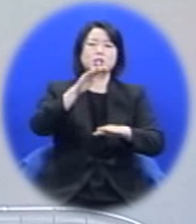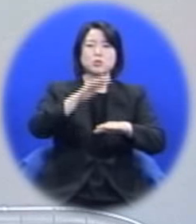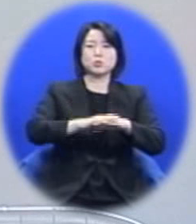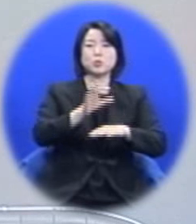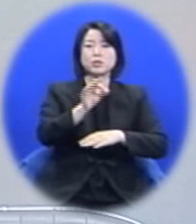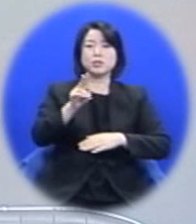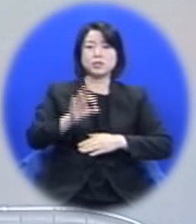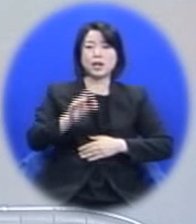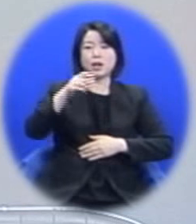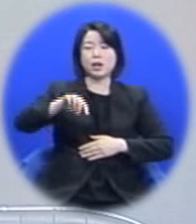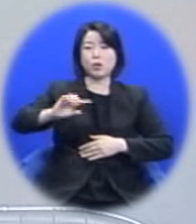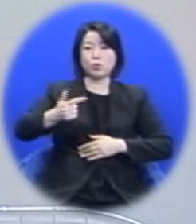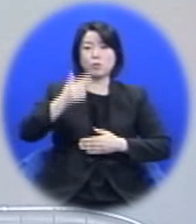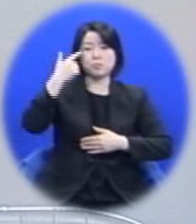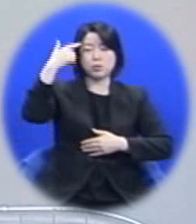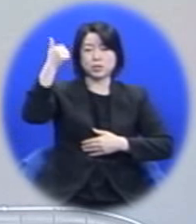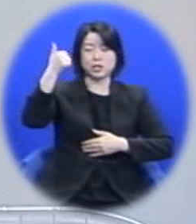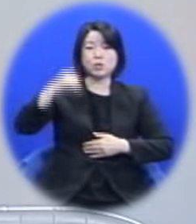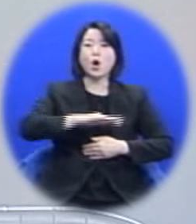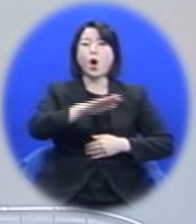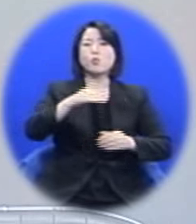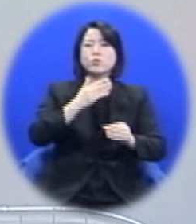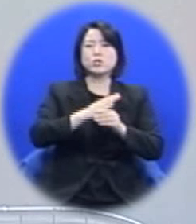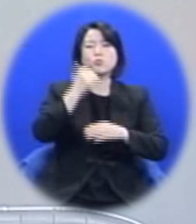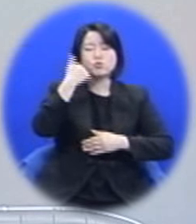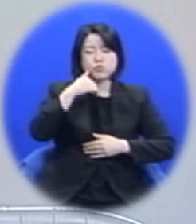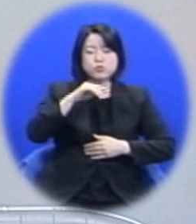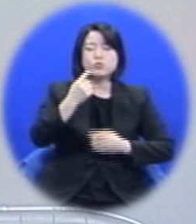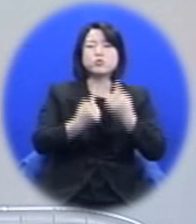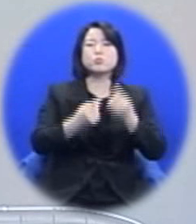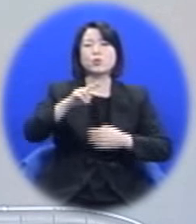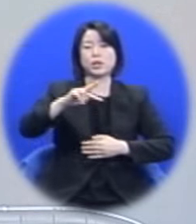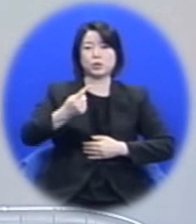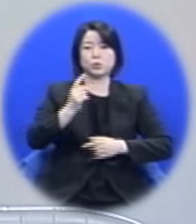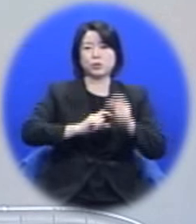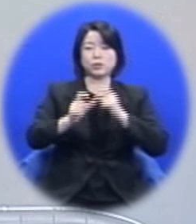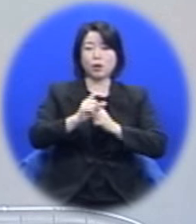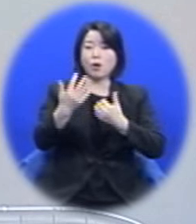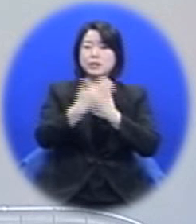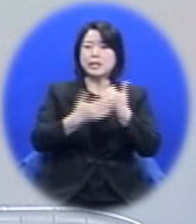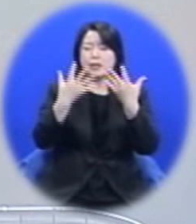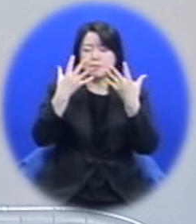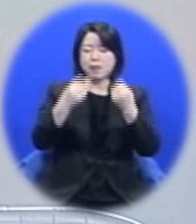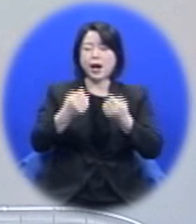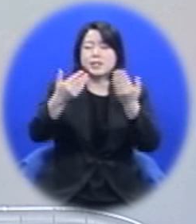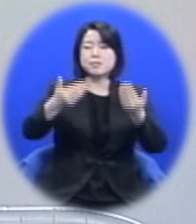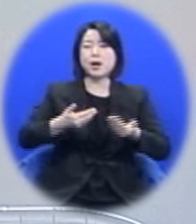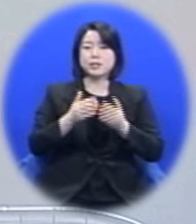목사님은 우리 중에 어느 누구보다도 더 은혜를 많이 받은 사람.